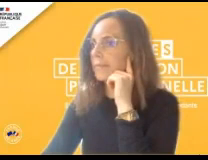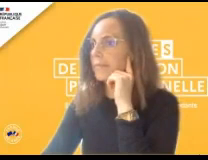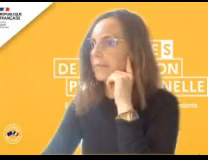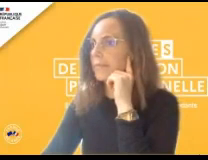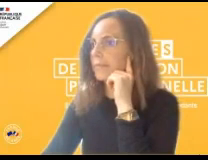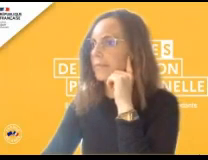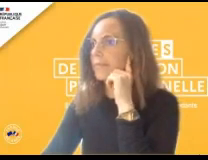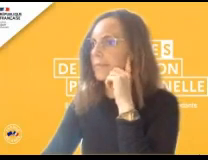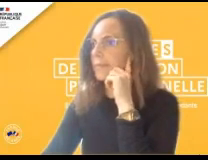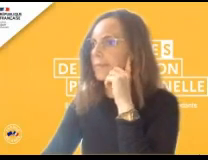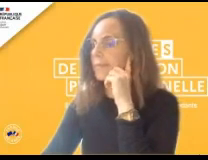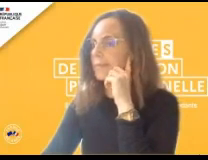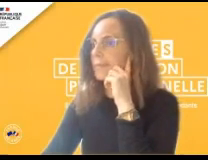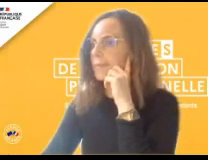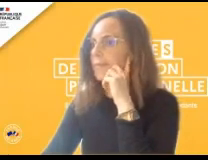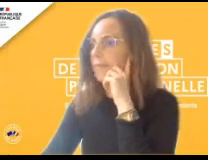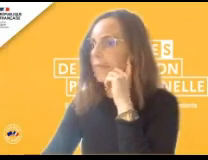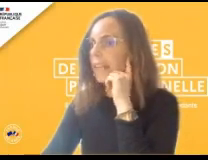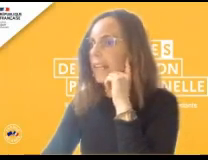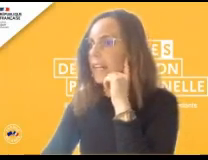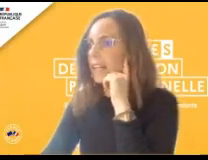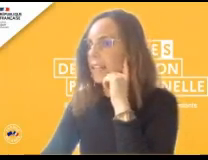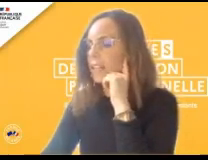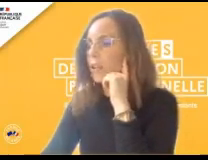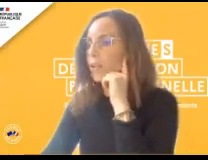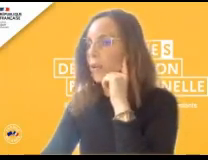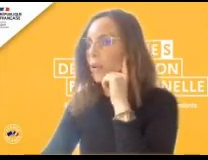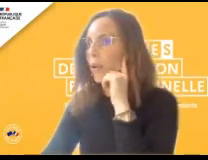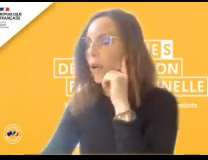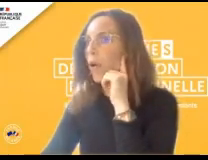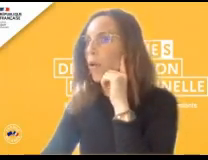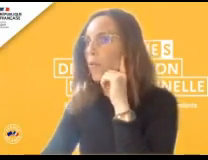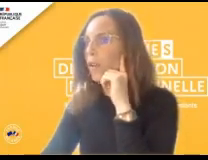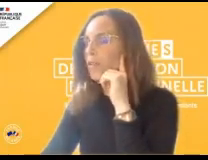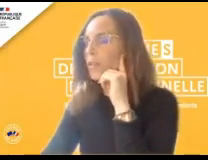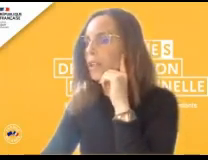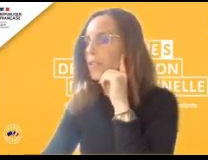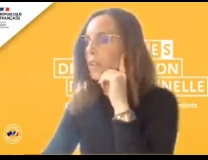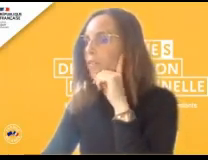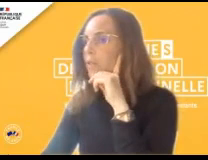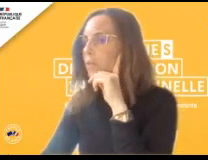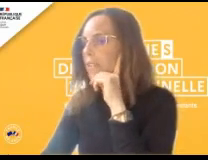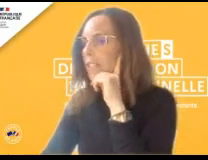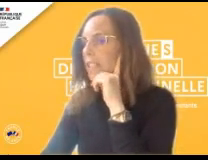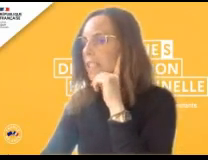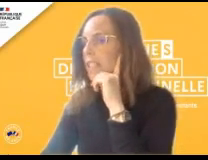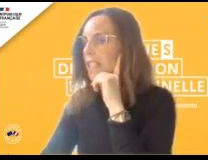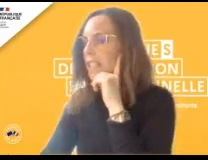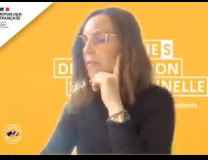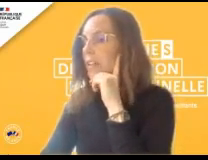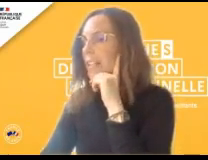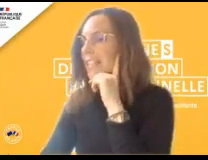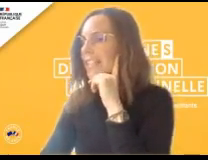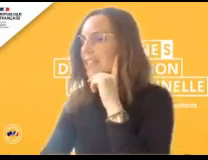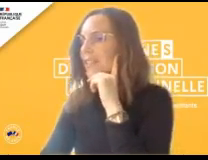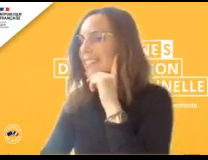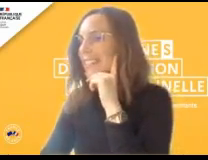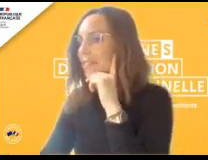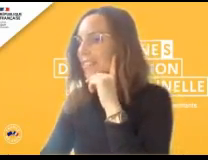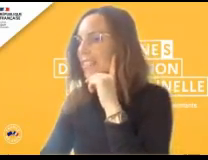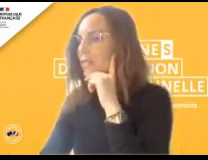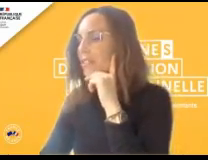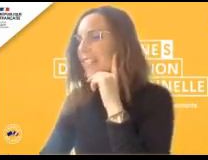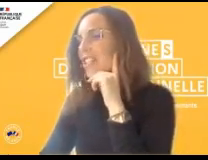tu l'évoquais très justement tout à l'heure. Sachant que, en revanche, le réseau EVA, nous,